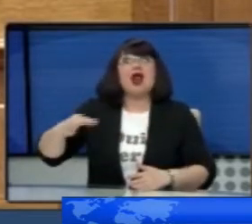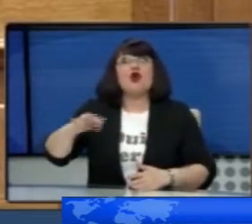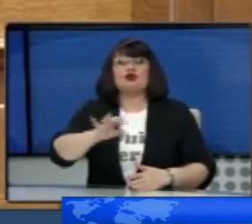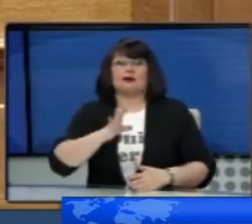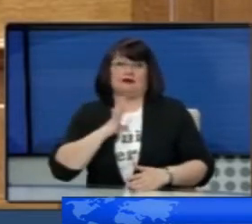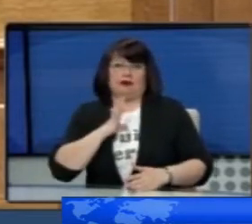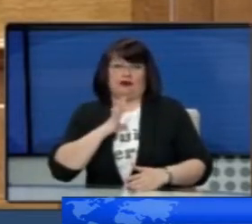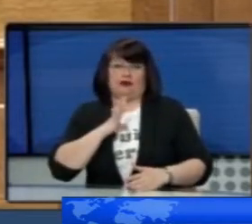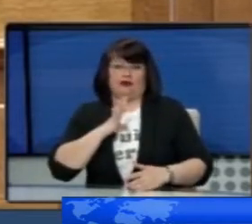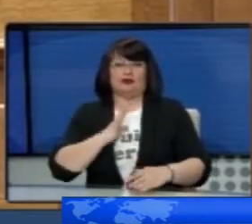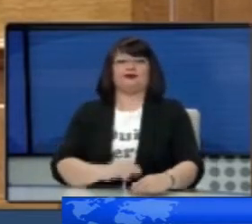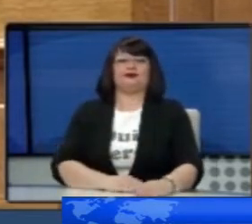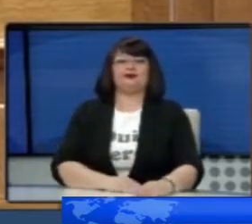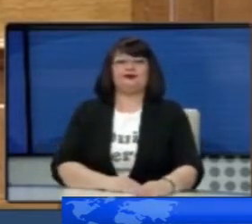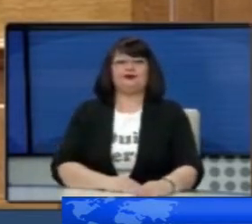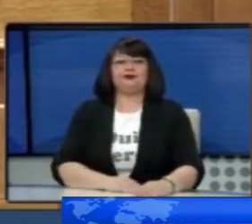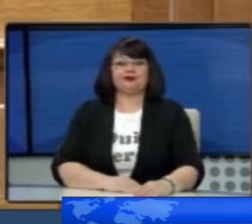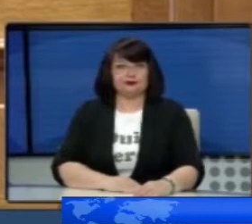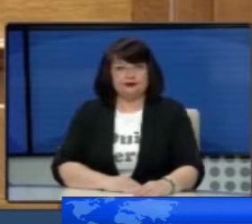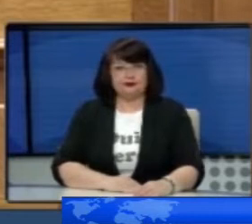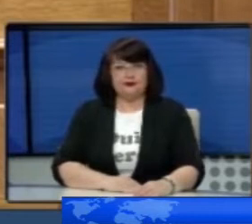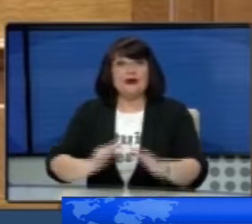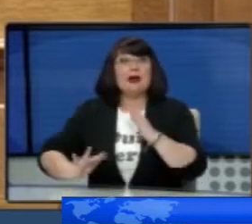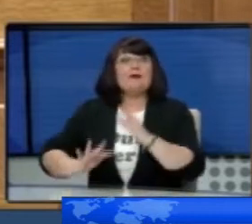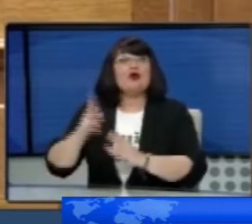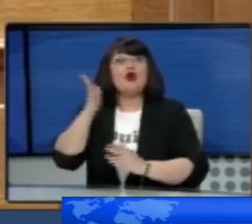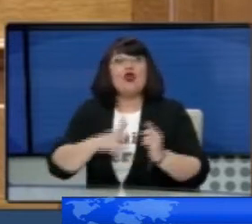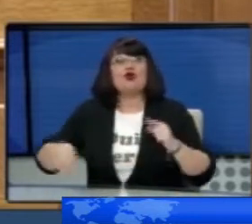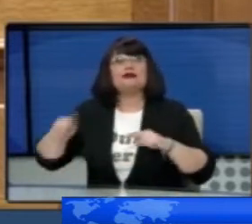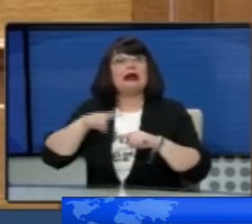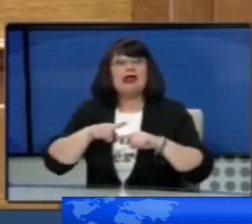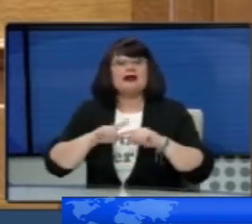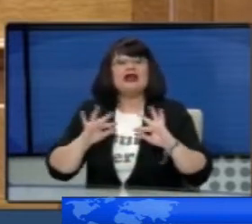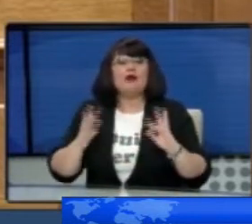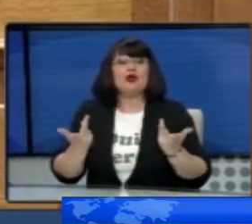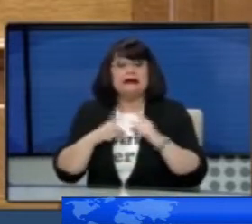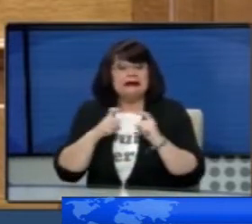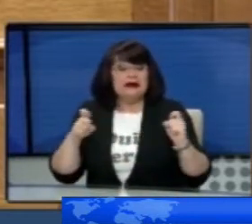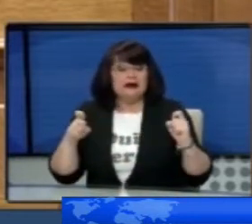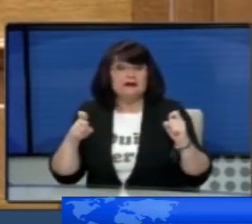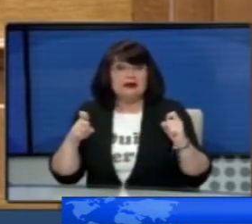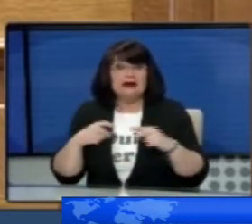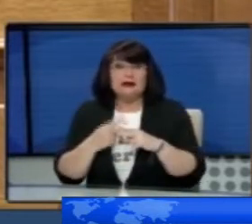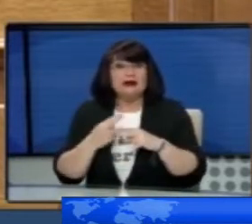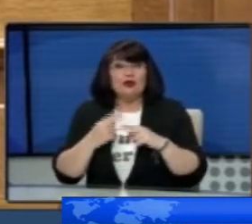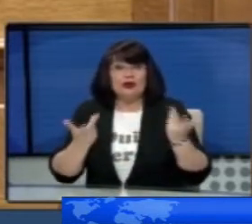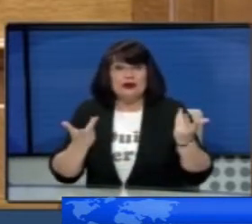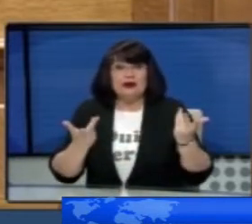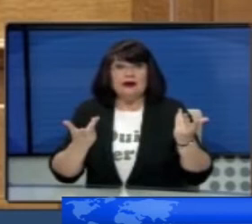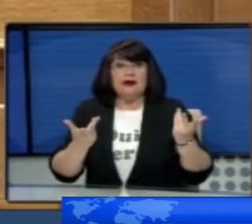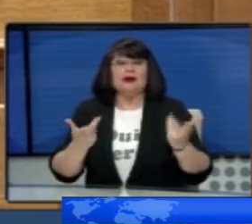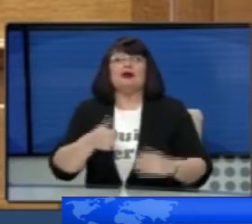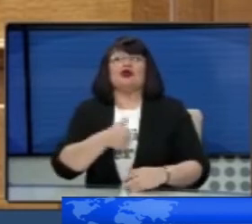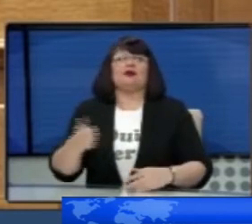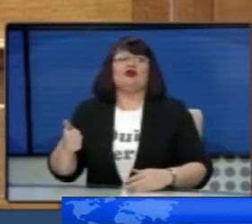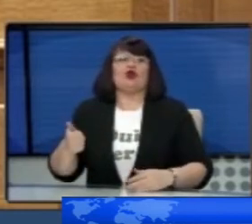ευάλωτων. Γιατί η πρόοδος μιας χώρας δεν κρίνεται μόνο από τον κοινό